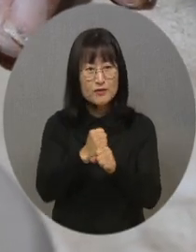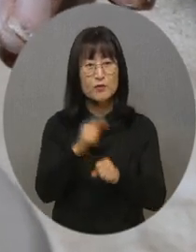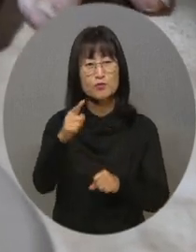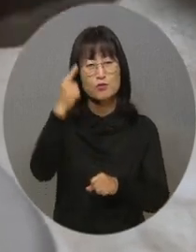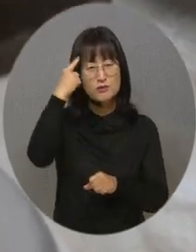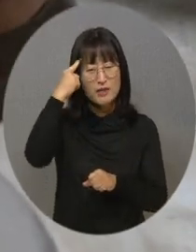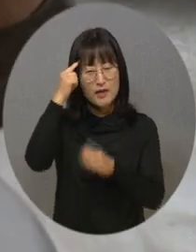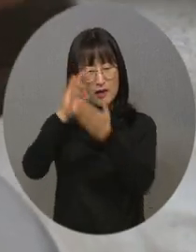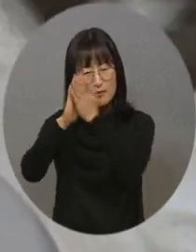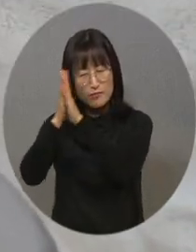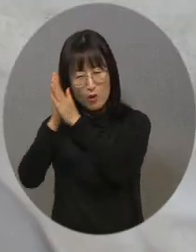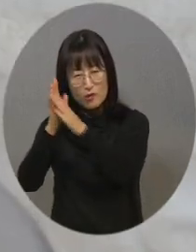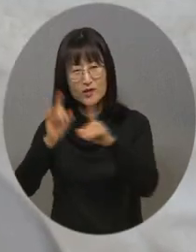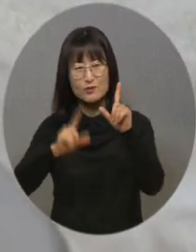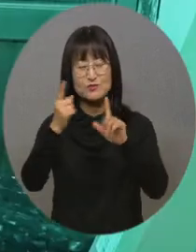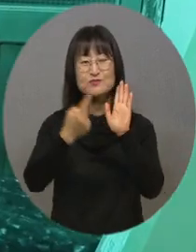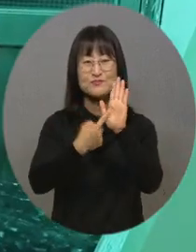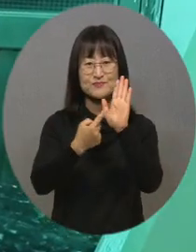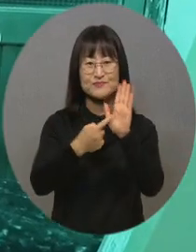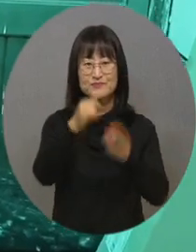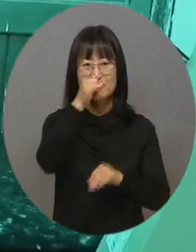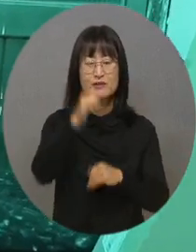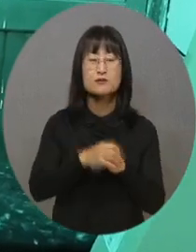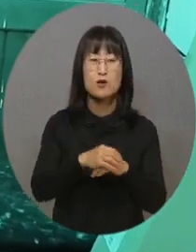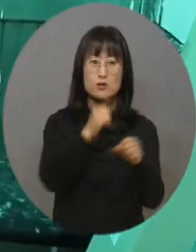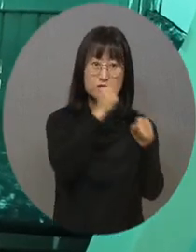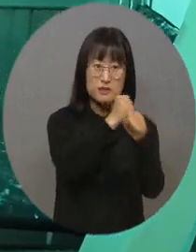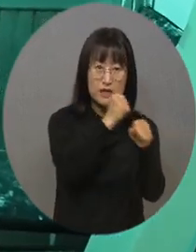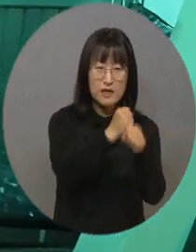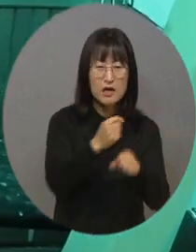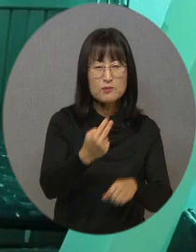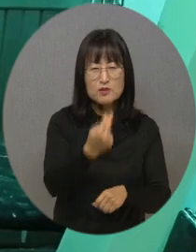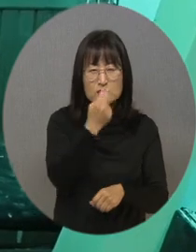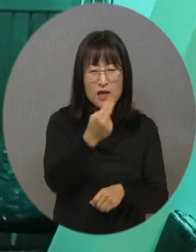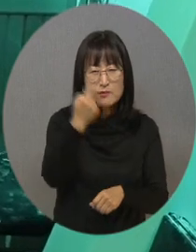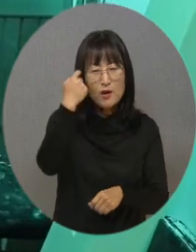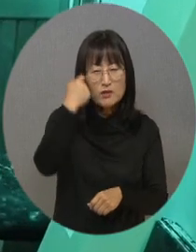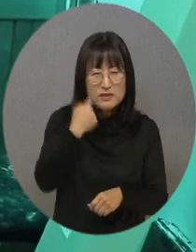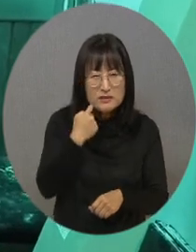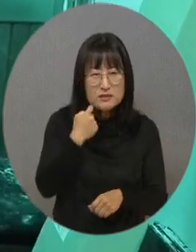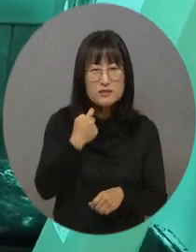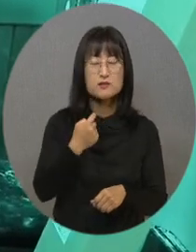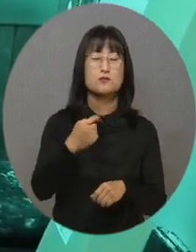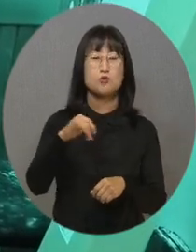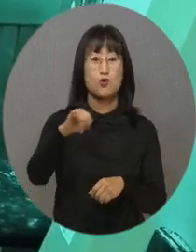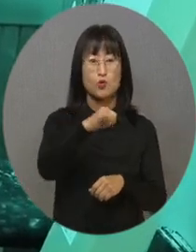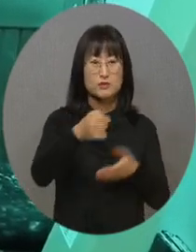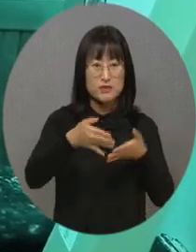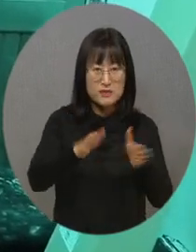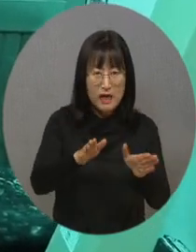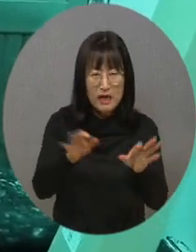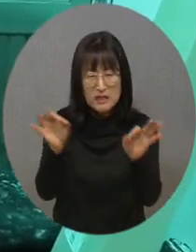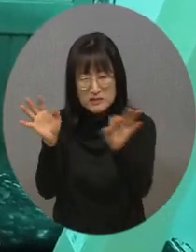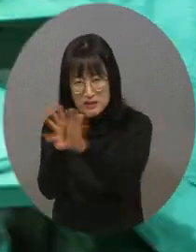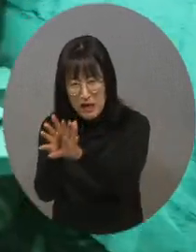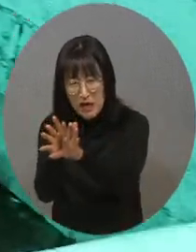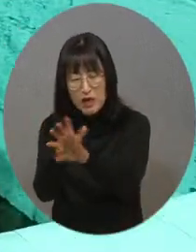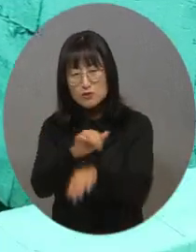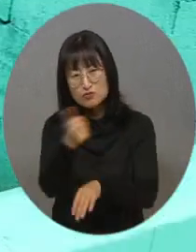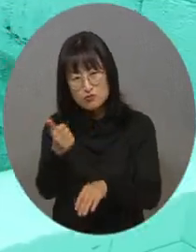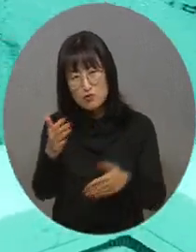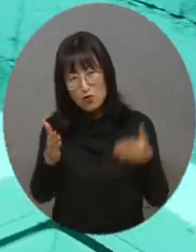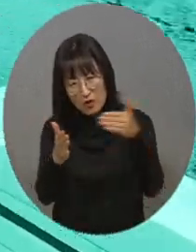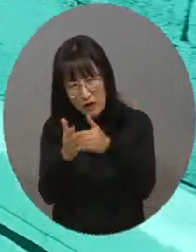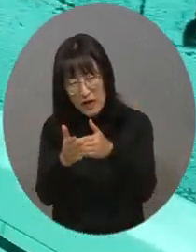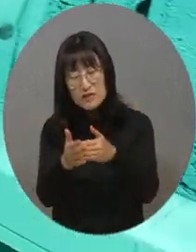여정을 모색합니다. 작업은 생명인식의 근거에 곤충의 탄생과 소멸을 보여주며